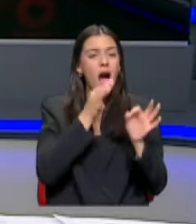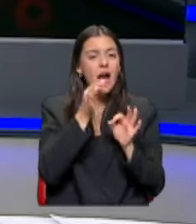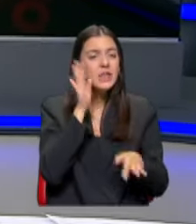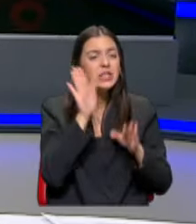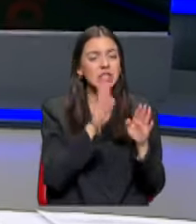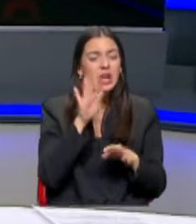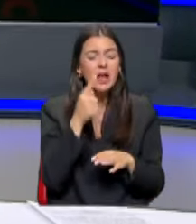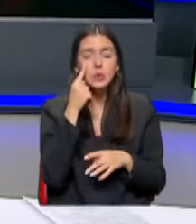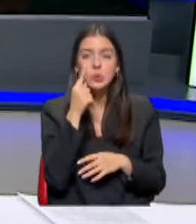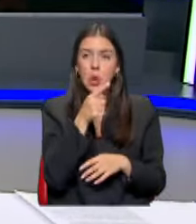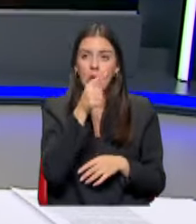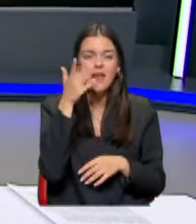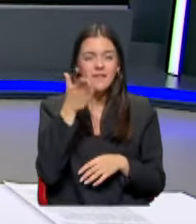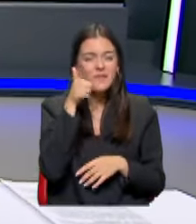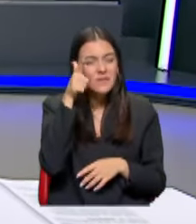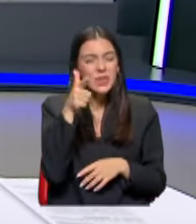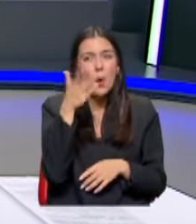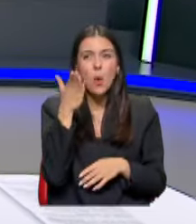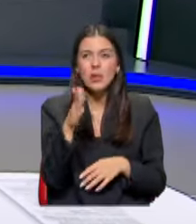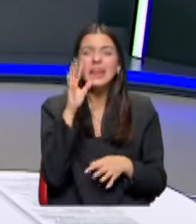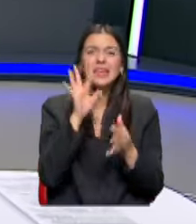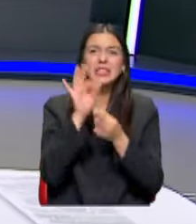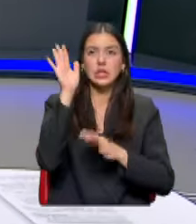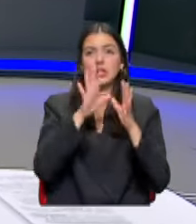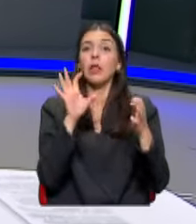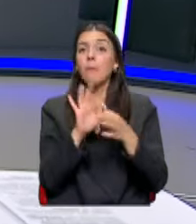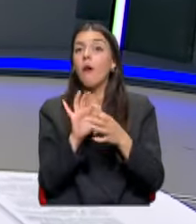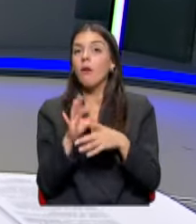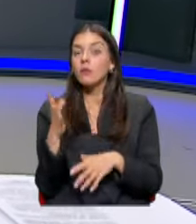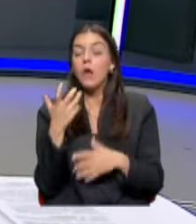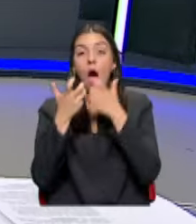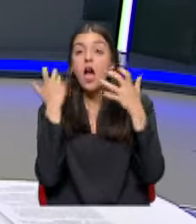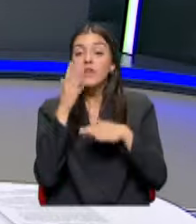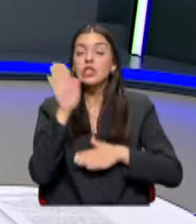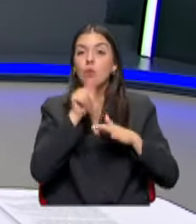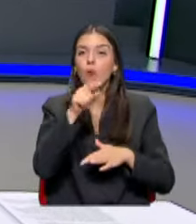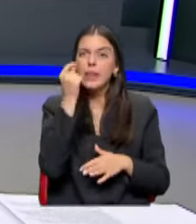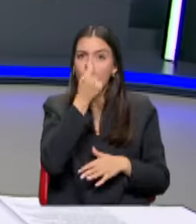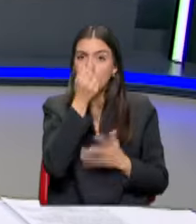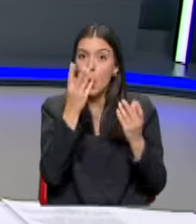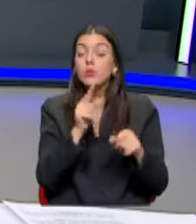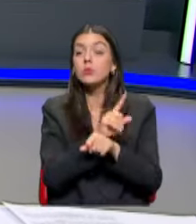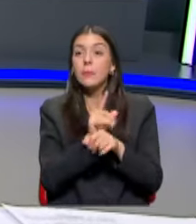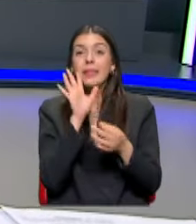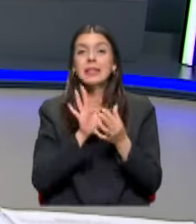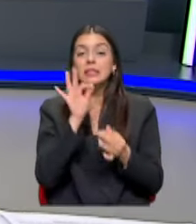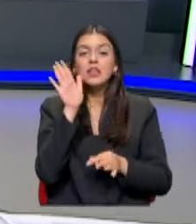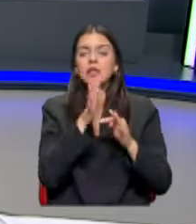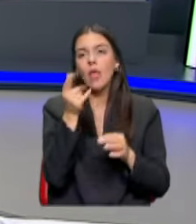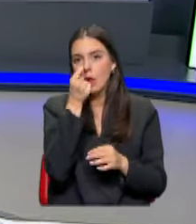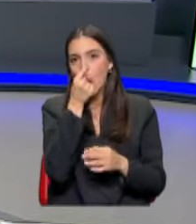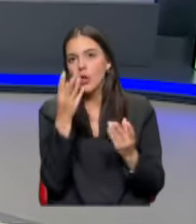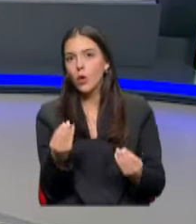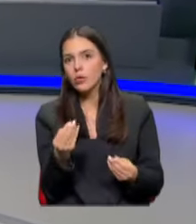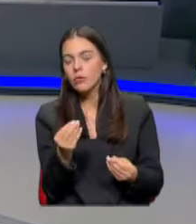işkence görüntüleri emin olun insana şiddetle de iç içedir. Hayvana şiddet bu kadar kolay olduğu zaman insana şiddet de